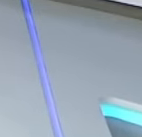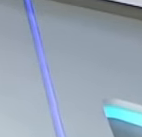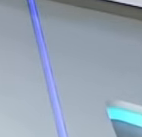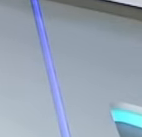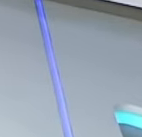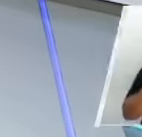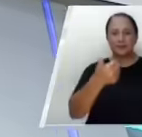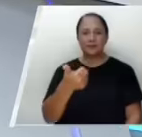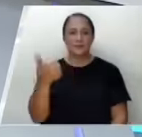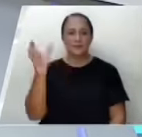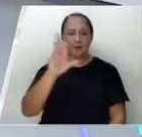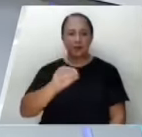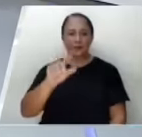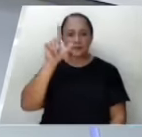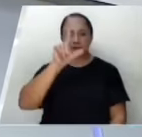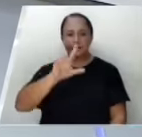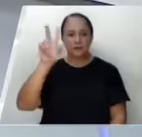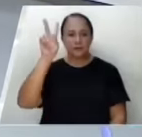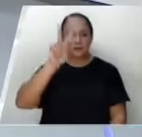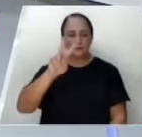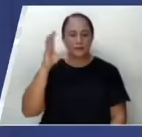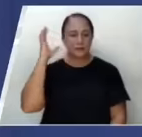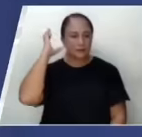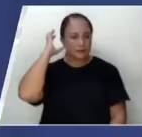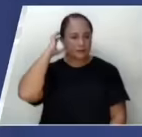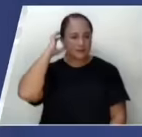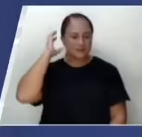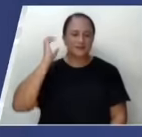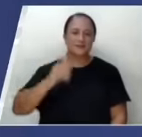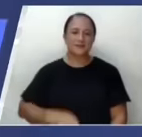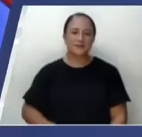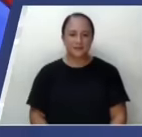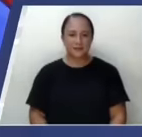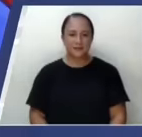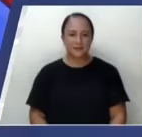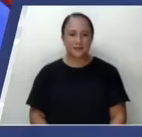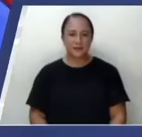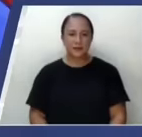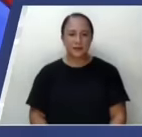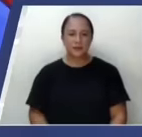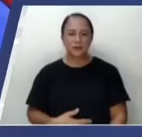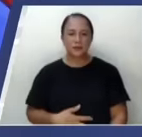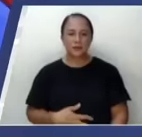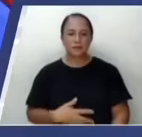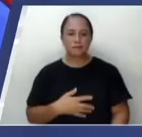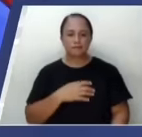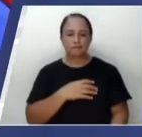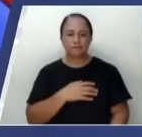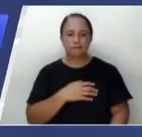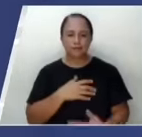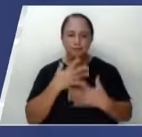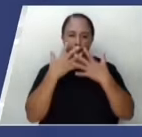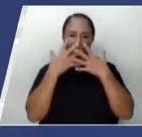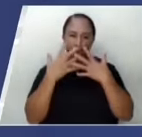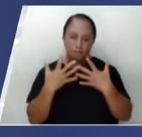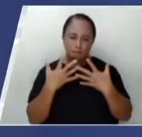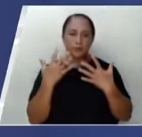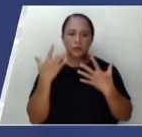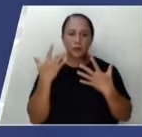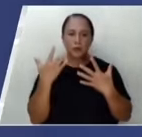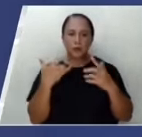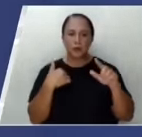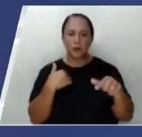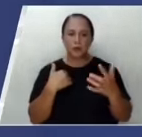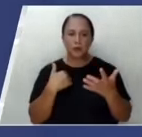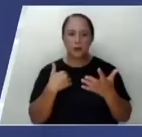Magandang gabi po, Luzon, Visayas at Mindanao. Pagdadalamhati sa gitna ng Semana Santa na maaaring maging